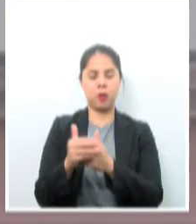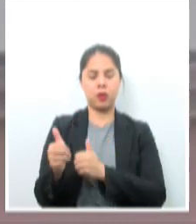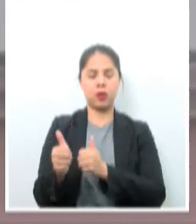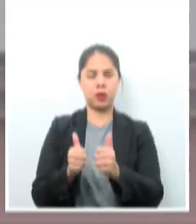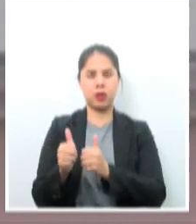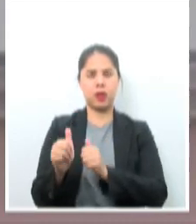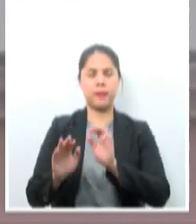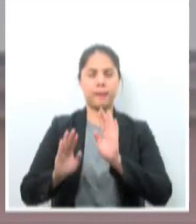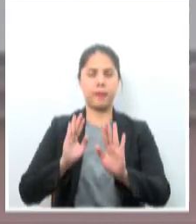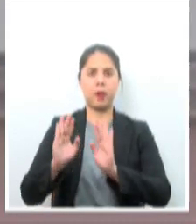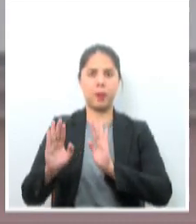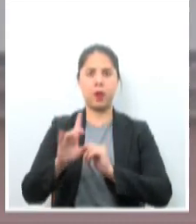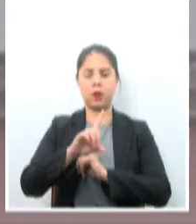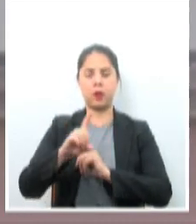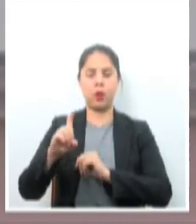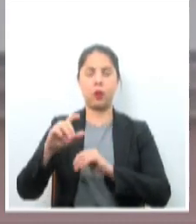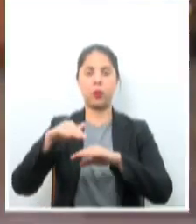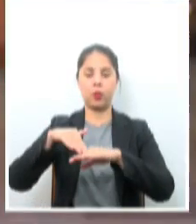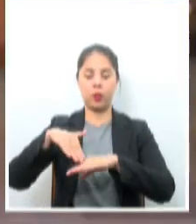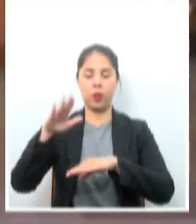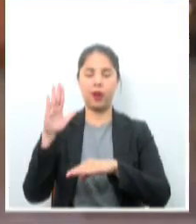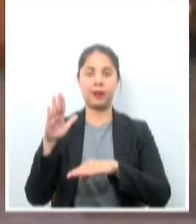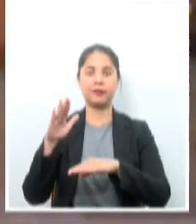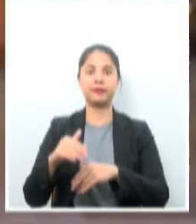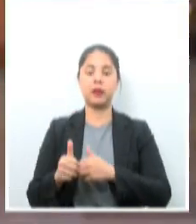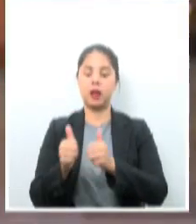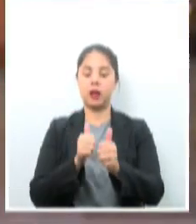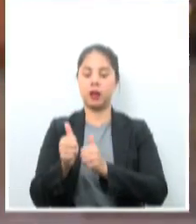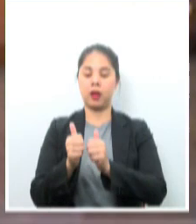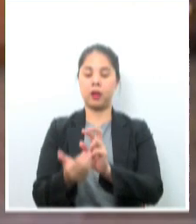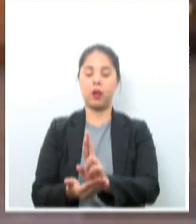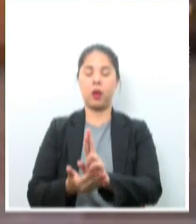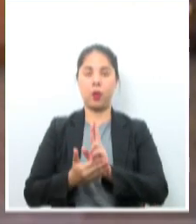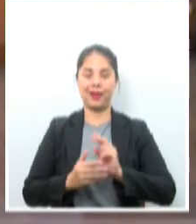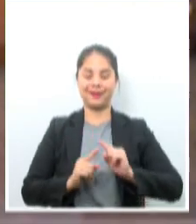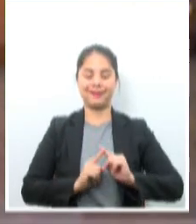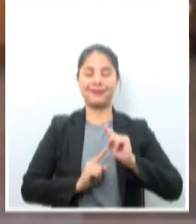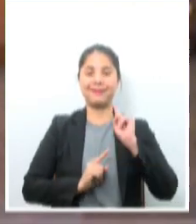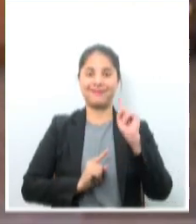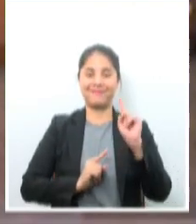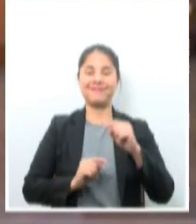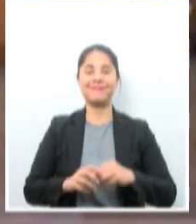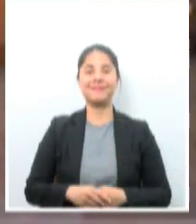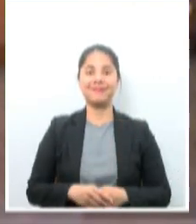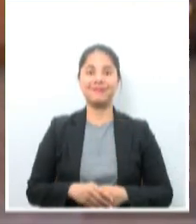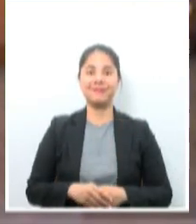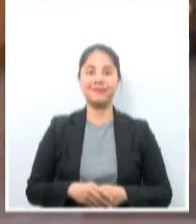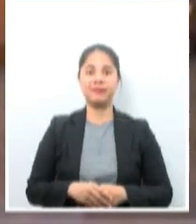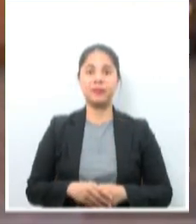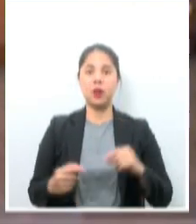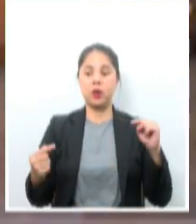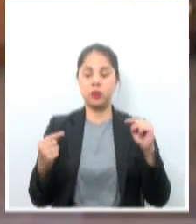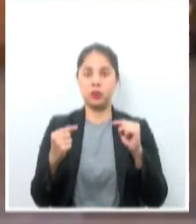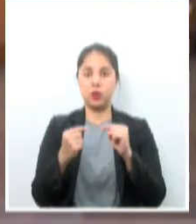ำไม่ผิดก็คือร้อยกว่าคนนะครับได้รับรางวัลชนะเลิศอันดับที่1ในส่วนของการแข่งขันศิล